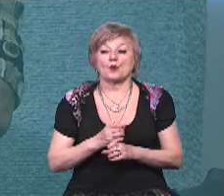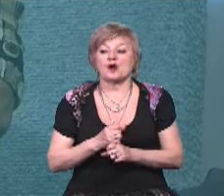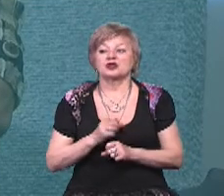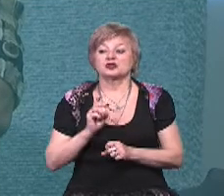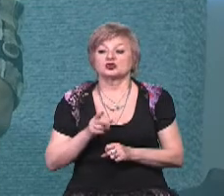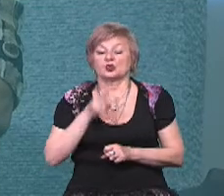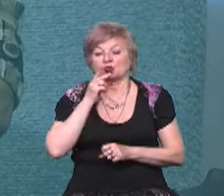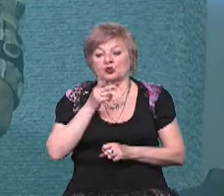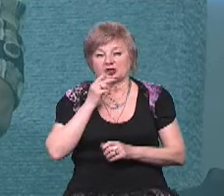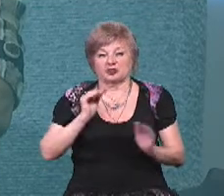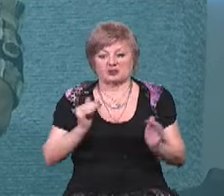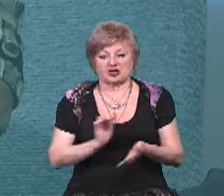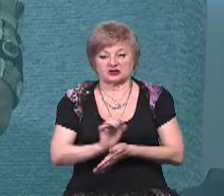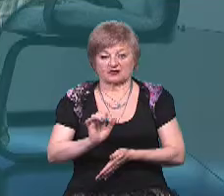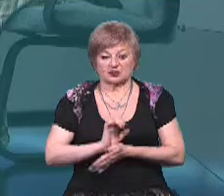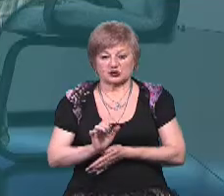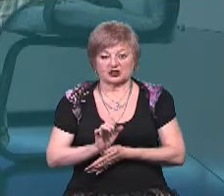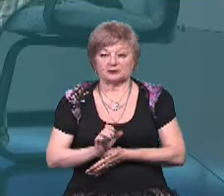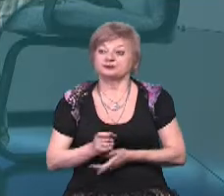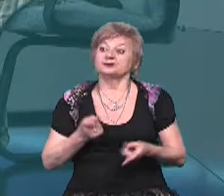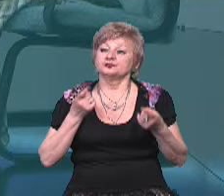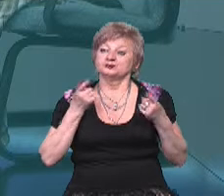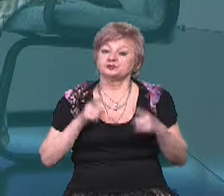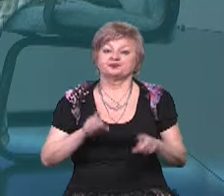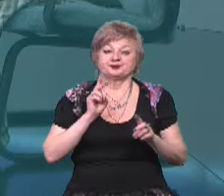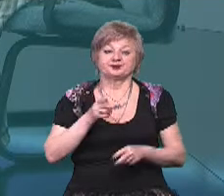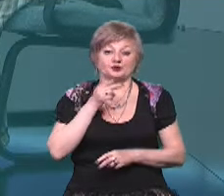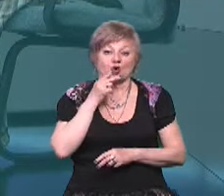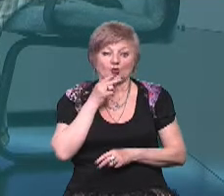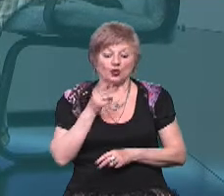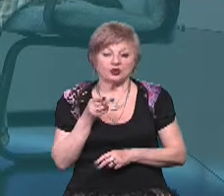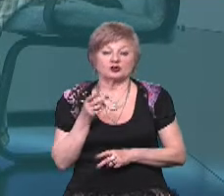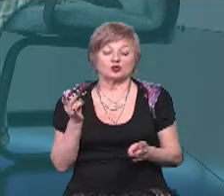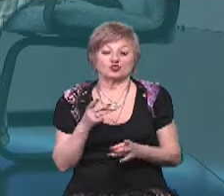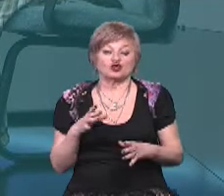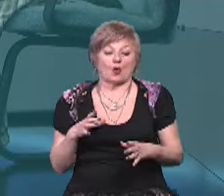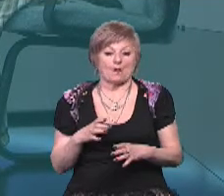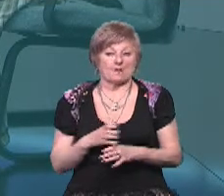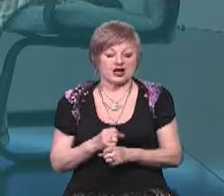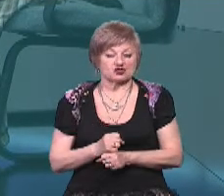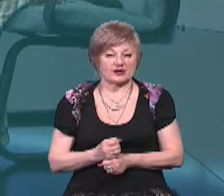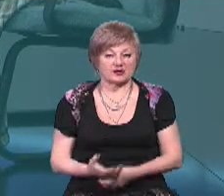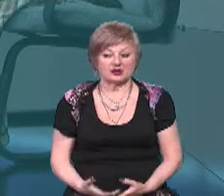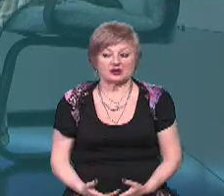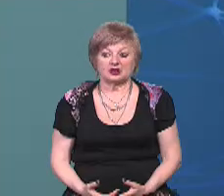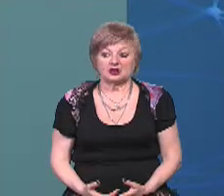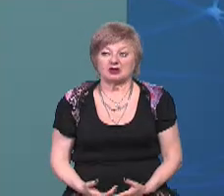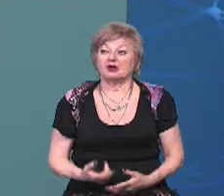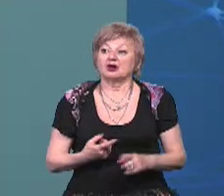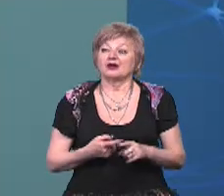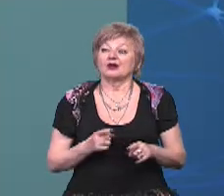вживання тютюнових виробів. А скажіть, будь ласка, чому тих, хто палить, треба обмежувати? Тому що